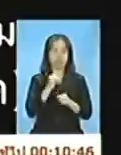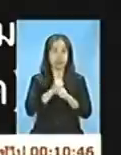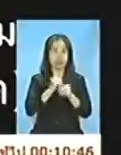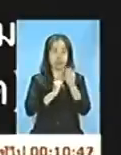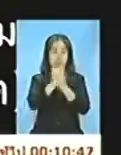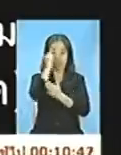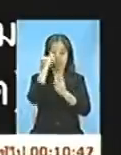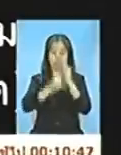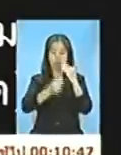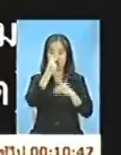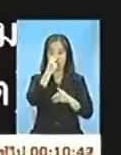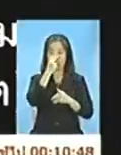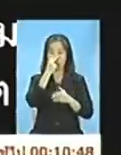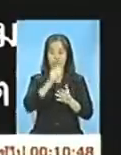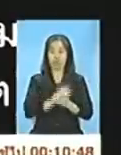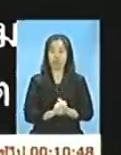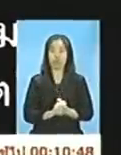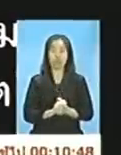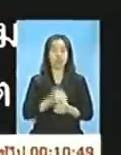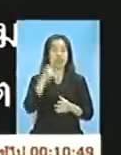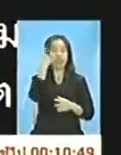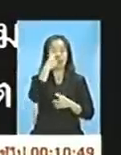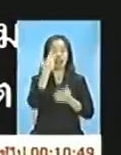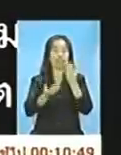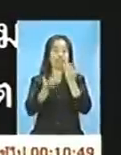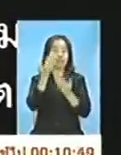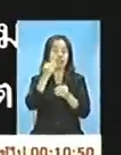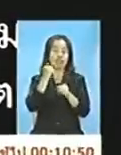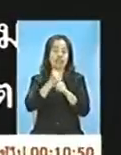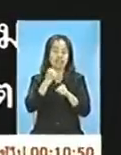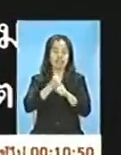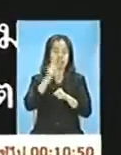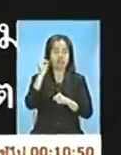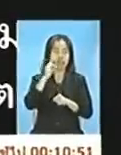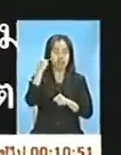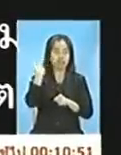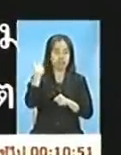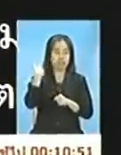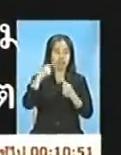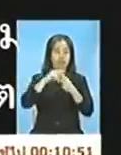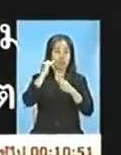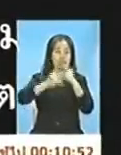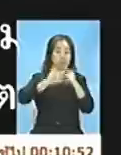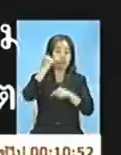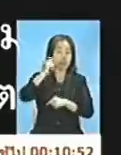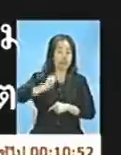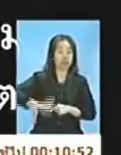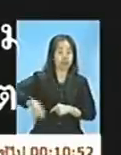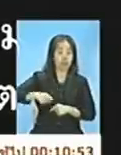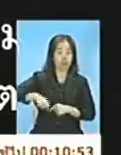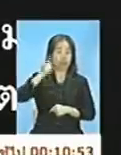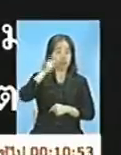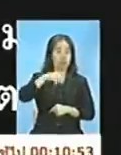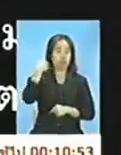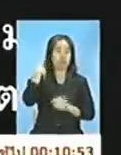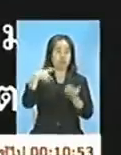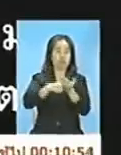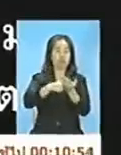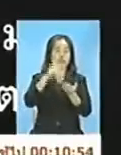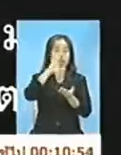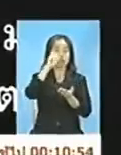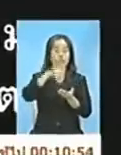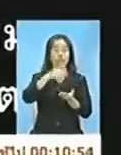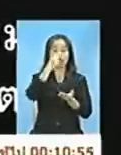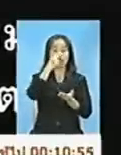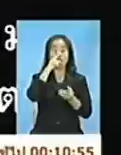นี้ผมอาจจำเป็นต้องใช้ก็ได้ใครๆในนี้ก็อาจจะจำเป็นต้องใช้ไทยไปกัมพูชาไม่ต้องผ่านตม.เหมือนเดิม